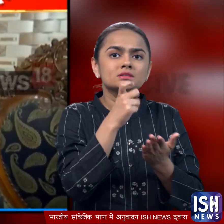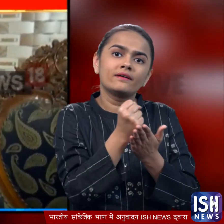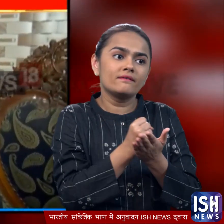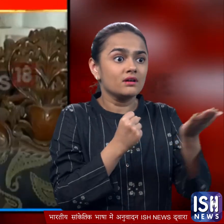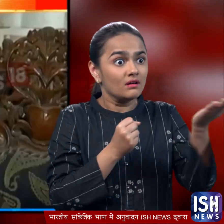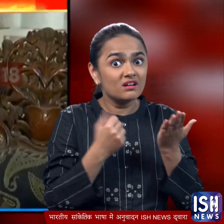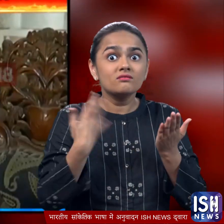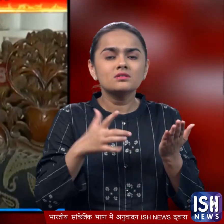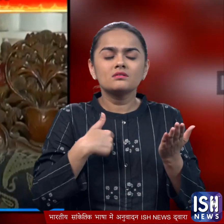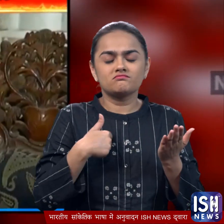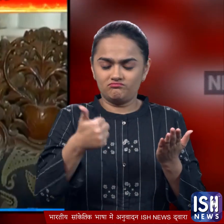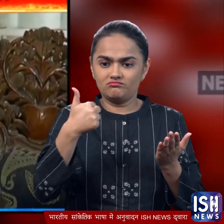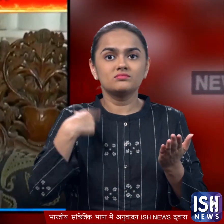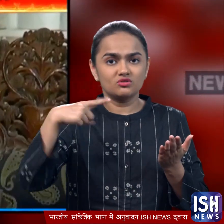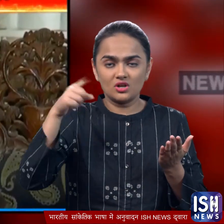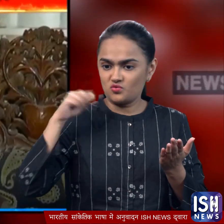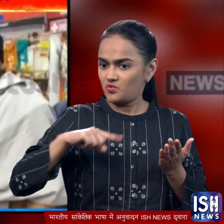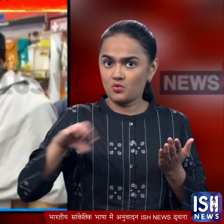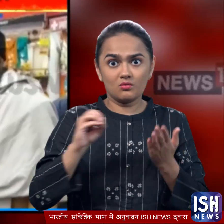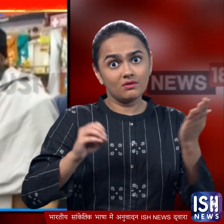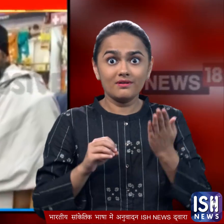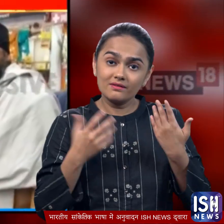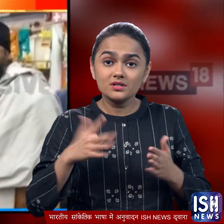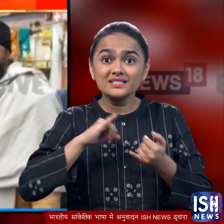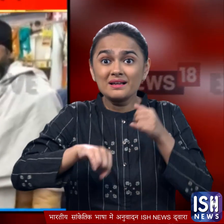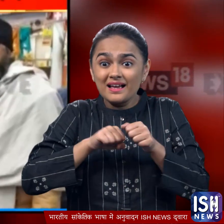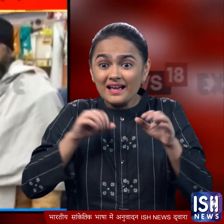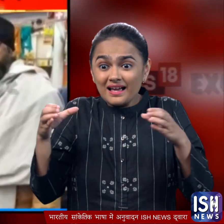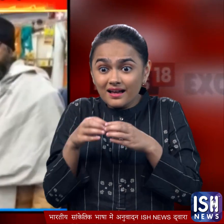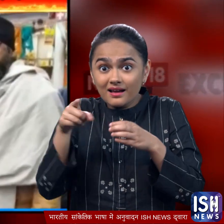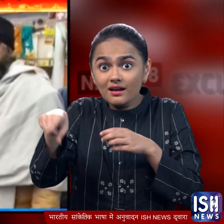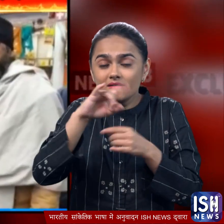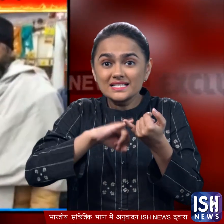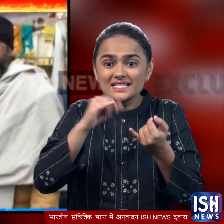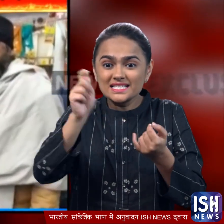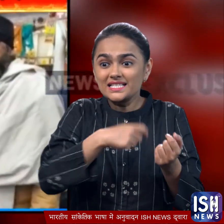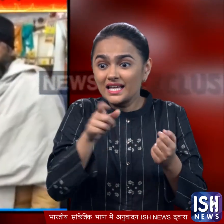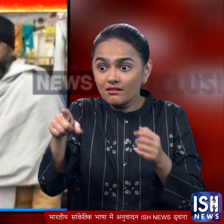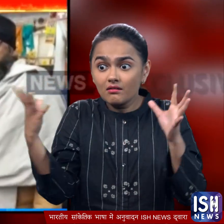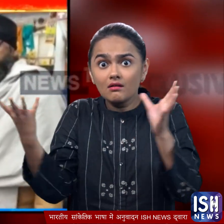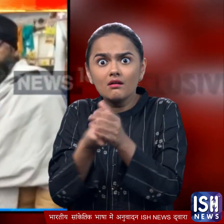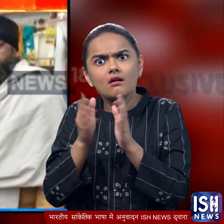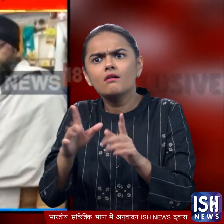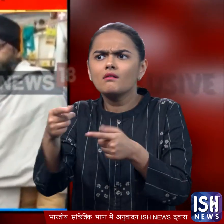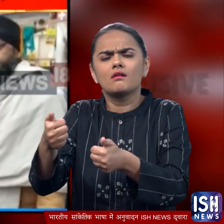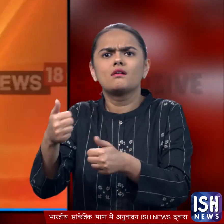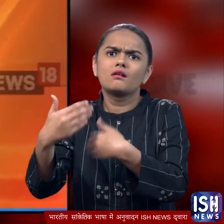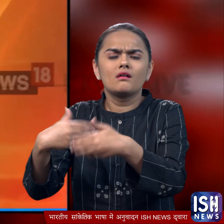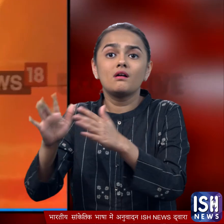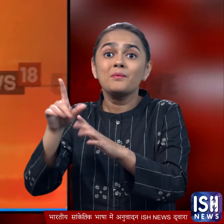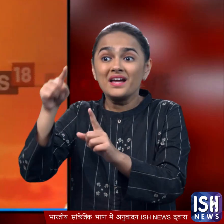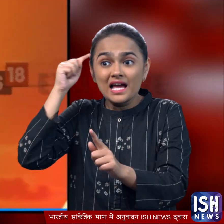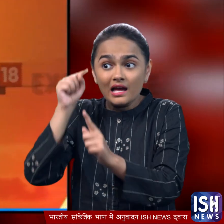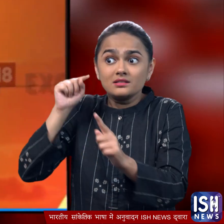मिला बेगुनाही का। हालांकि उनकी ये दलील सहारनपुर में समाजवादी पार्टी के सिख समुदाय से जुड़े कार्यकर्ताओं को ही रास आती नहीं दिखी और